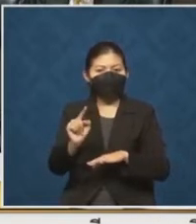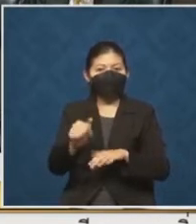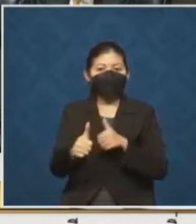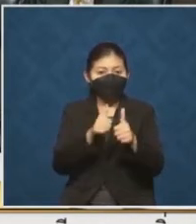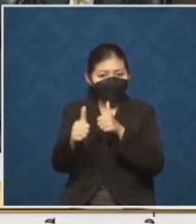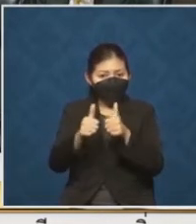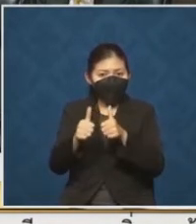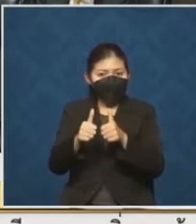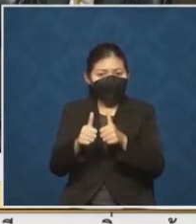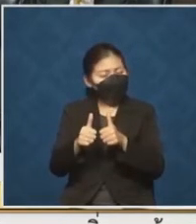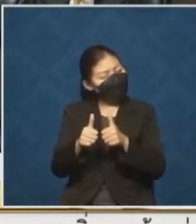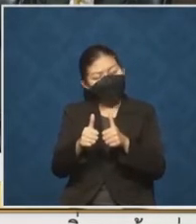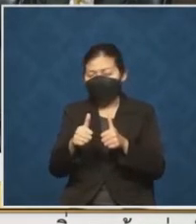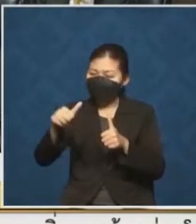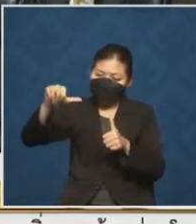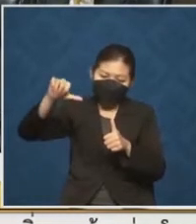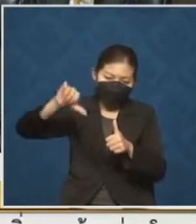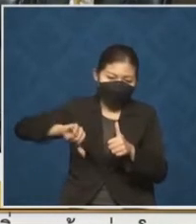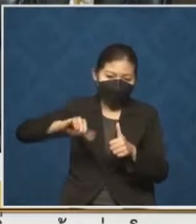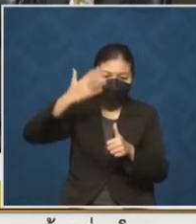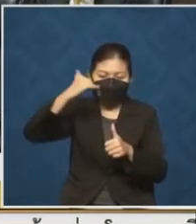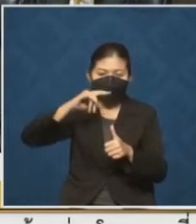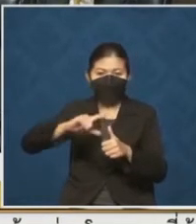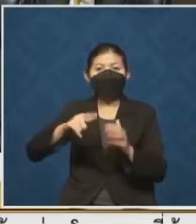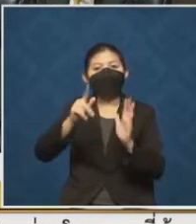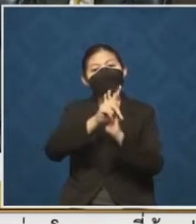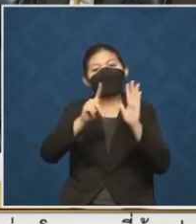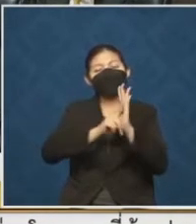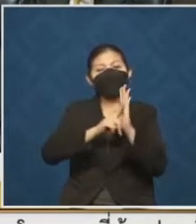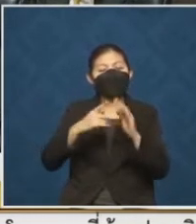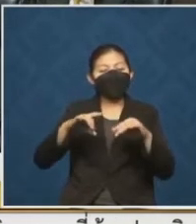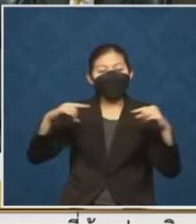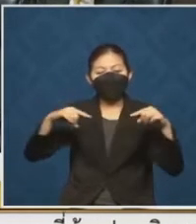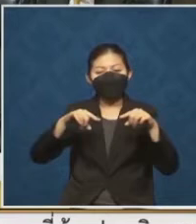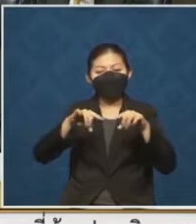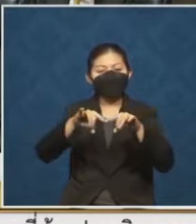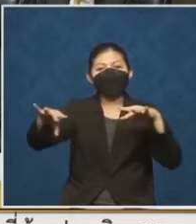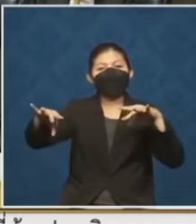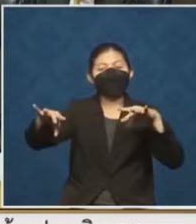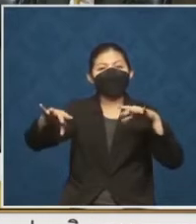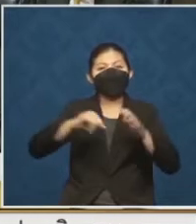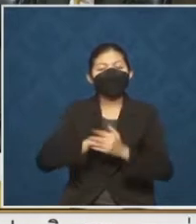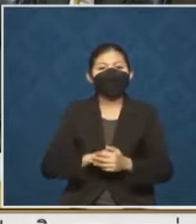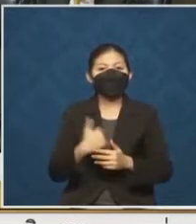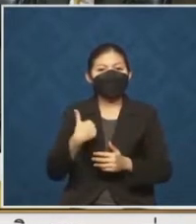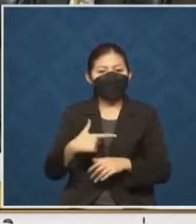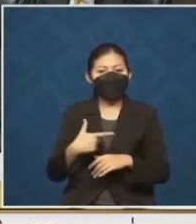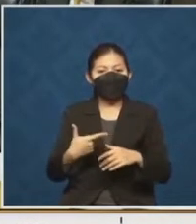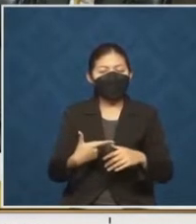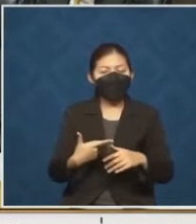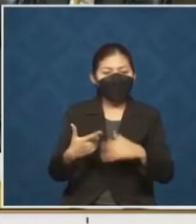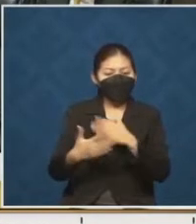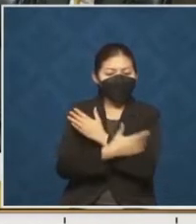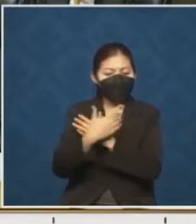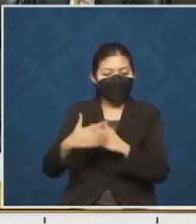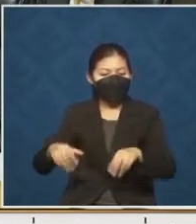ครับแต่สิ่งที่จะต้องพูดต่อก็คือเรื่องของมีความสามารถในการแข่งขัน